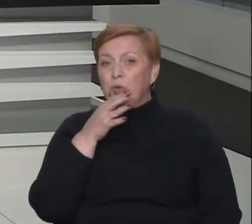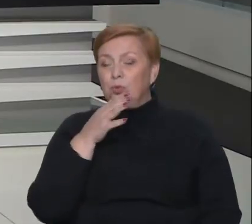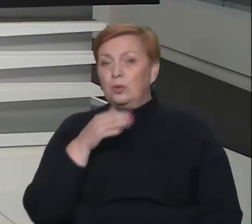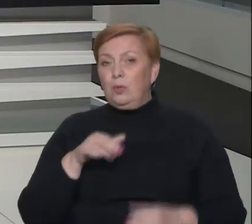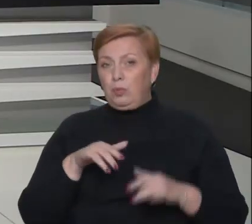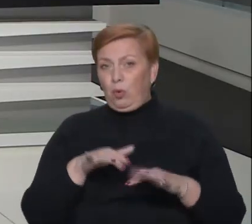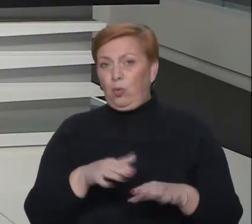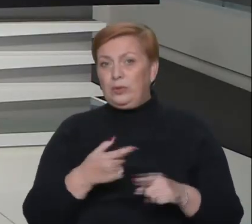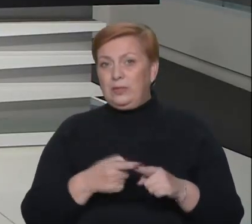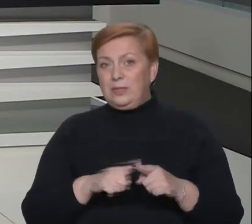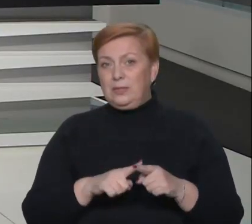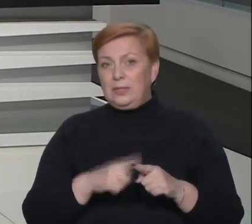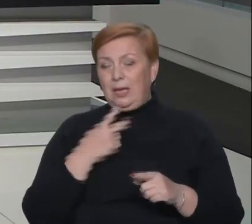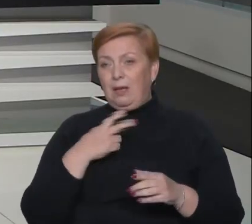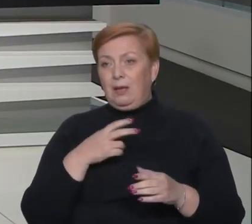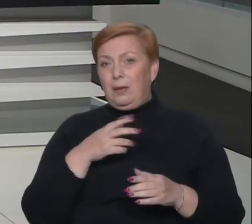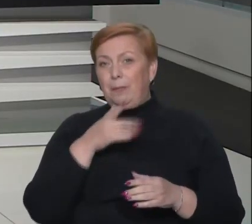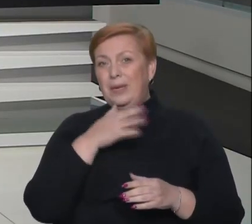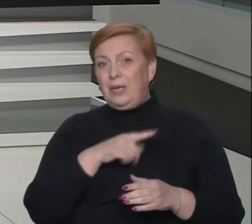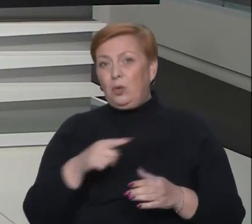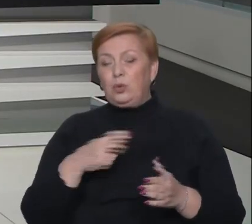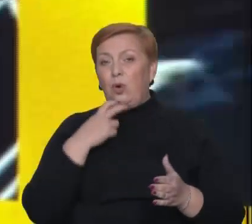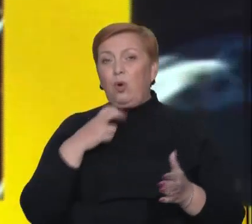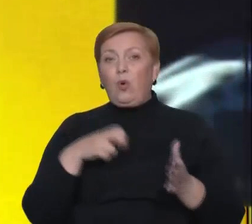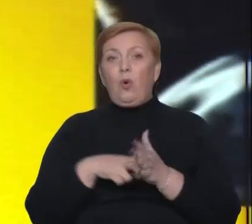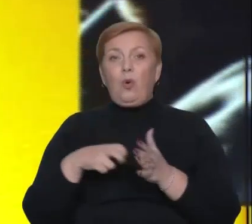кодифікації? От термін є якийсь конкретний?